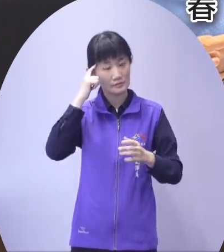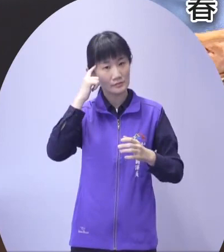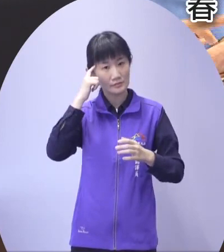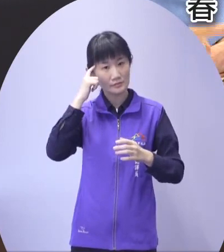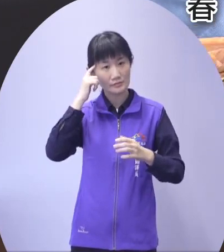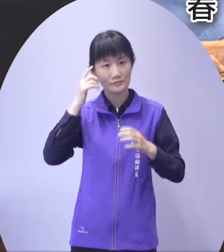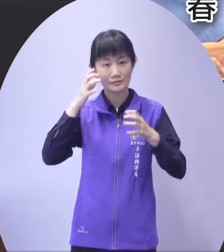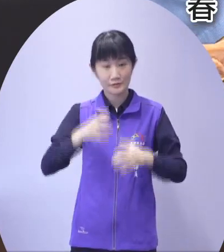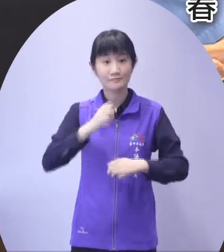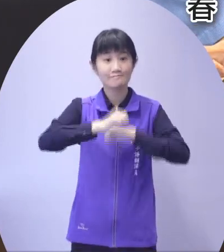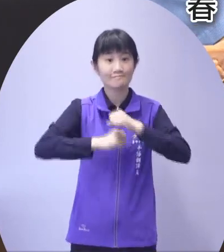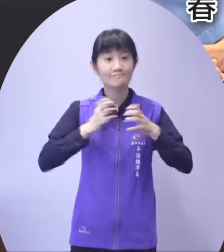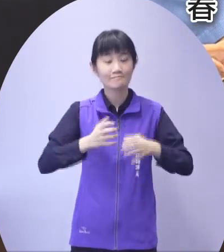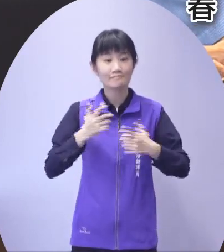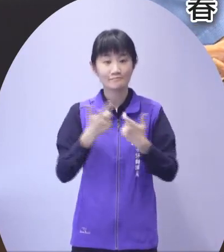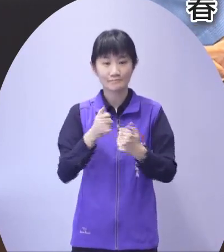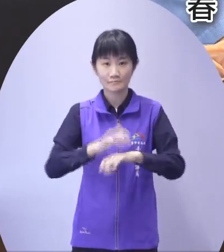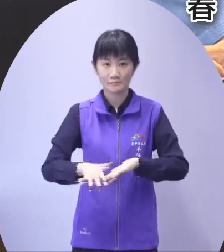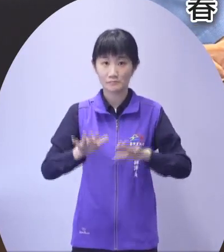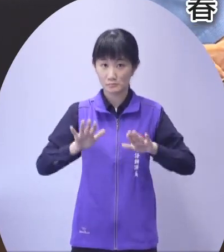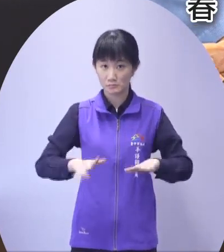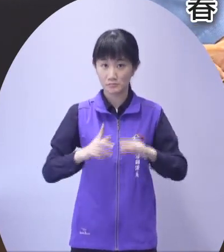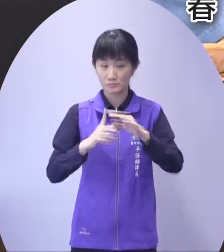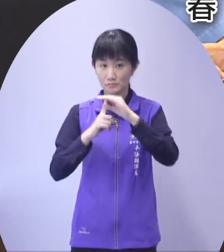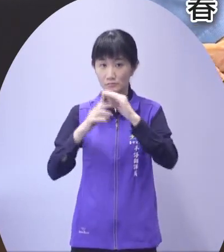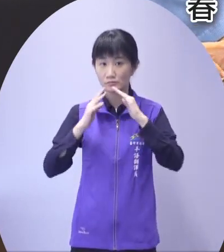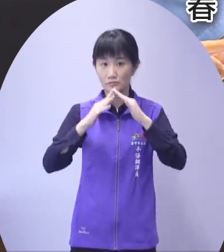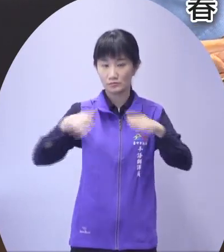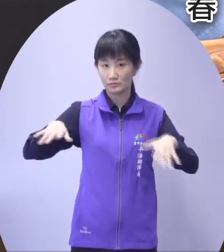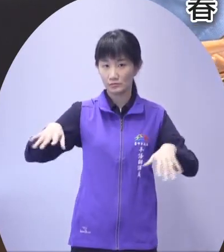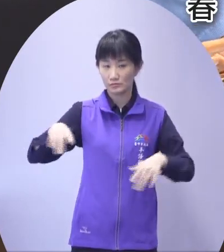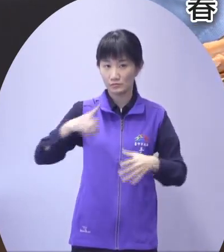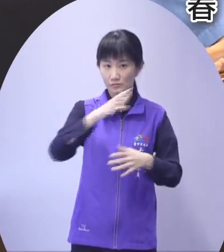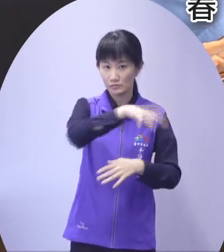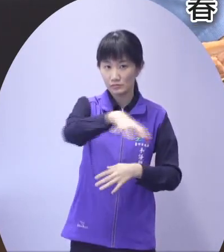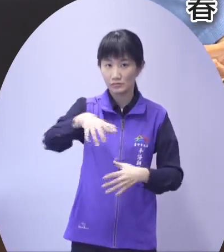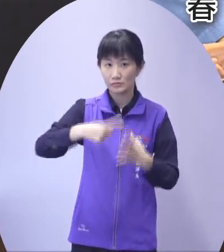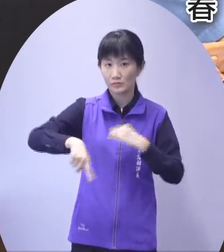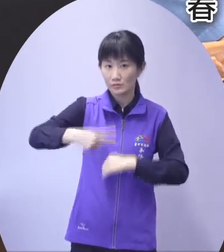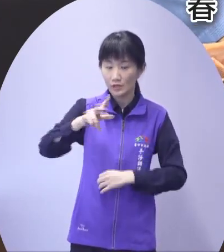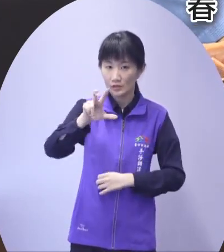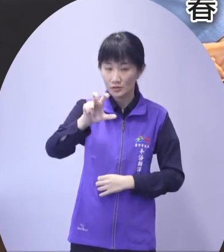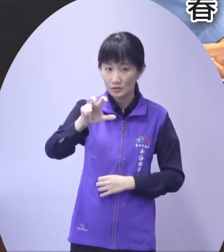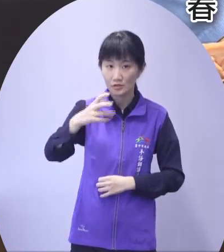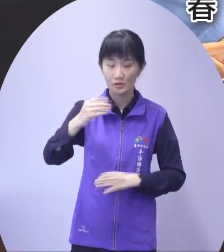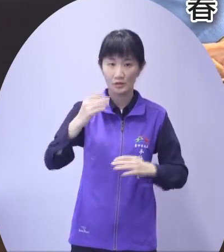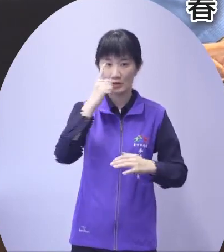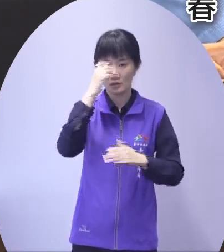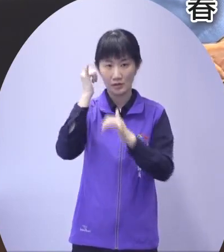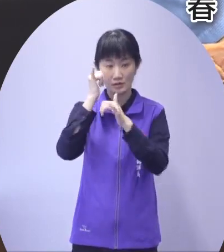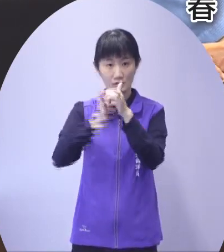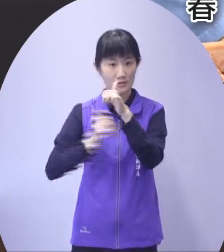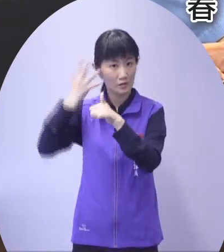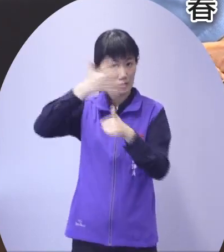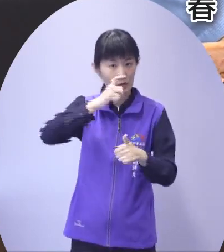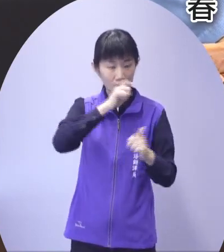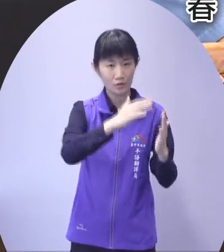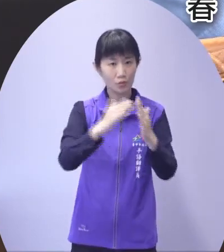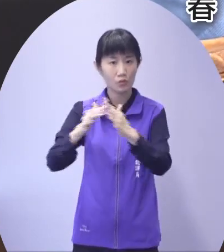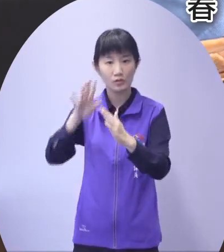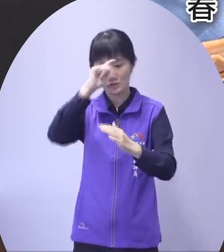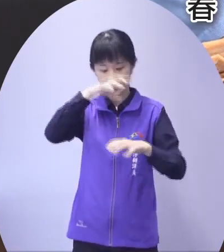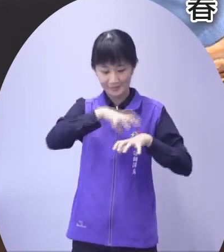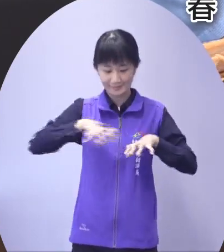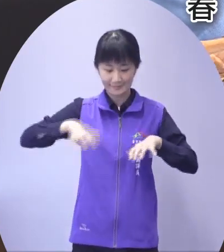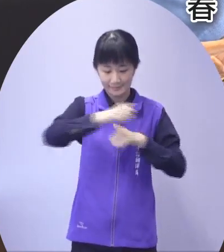兵的一个协助，因为我们目前台中是有177个古迹跟历史建筑。那我们希望各区来协助我